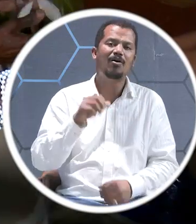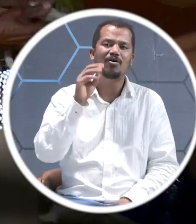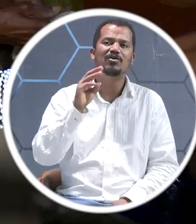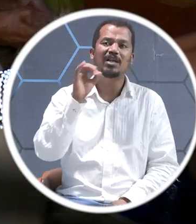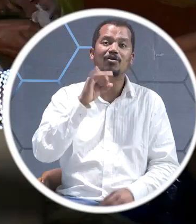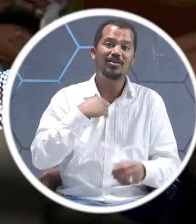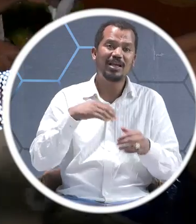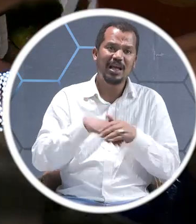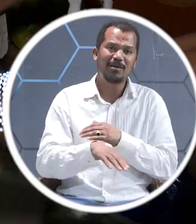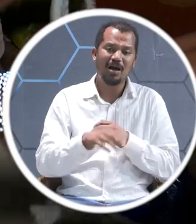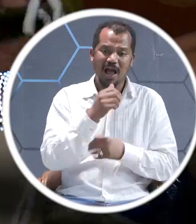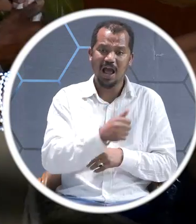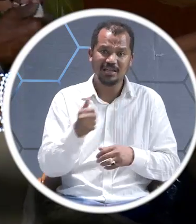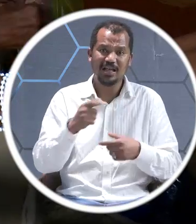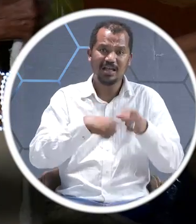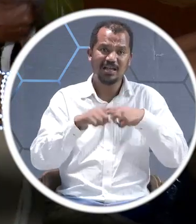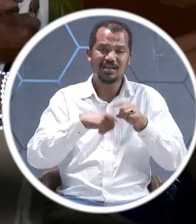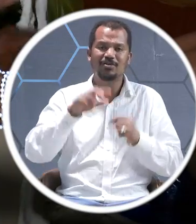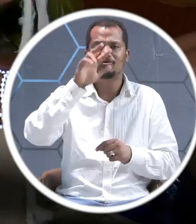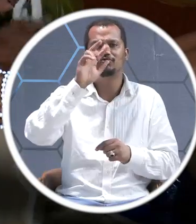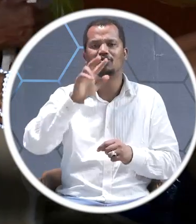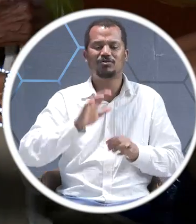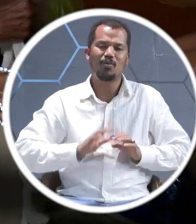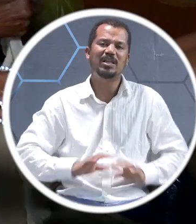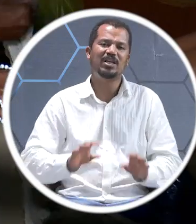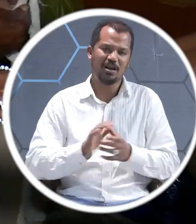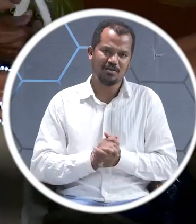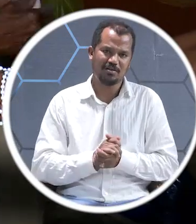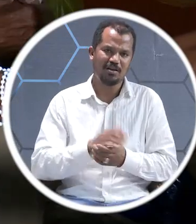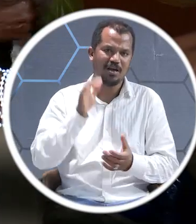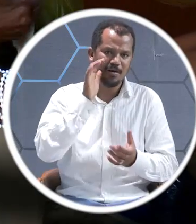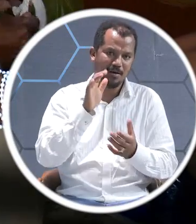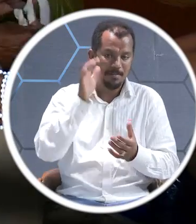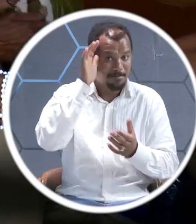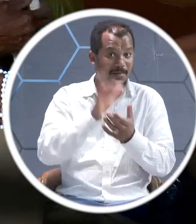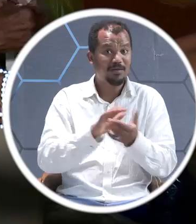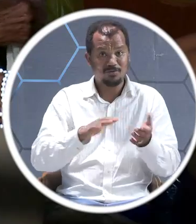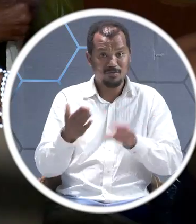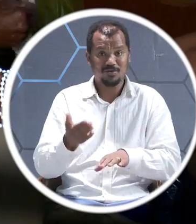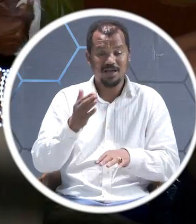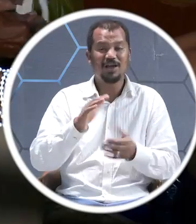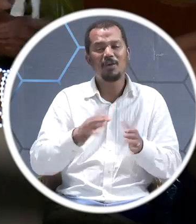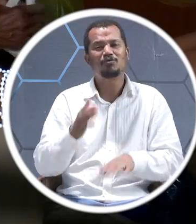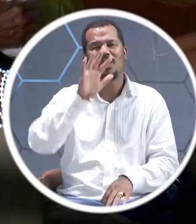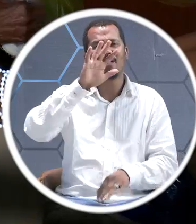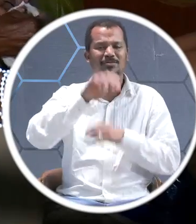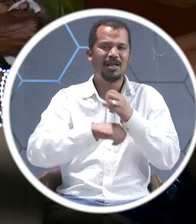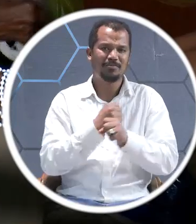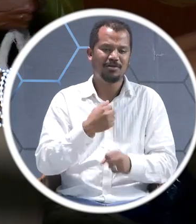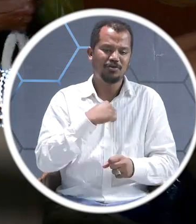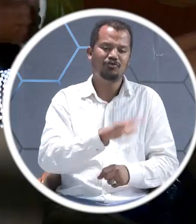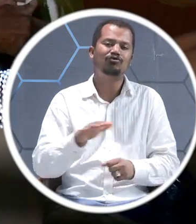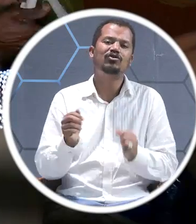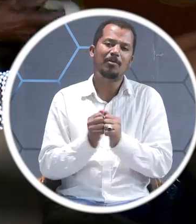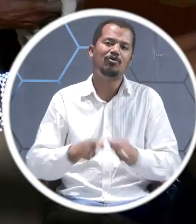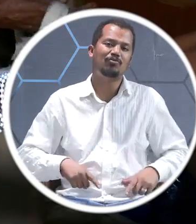سالو تجربه وزاد سبعتنا طاف سواستر جوال الجالو على بيتي أمو طوال لا مستانة تشونو تموتوا يا وني اللي